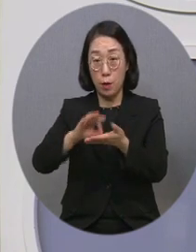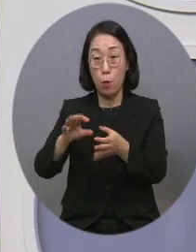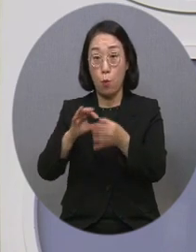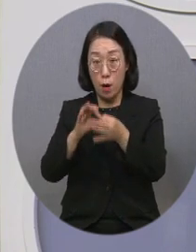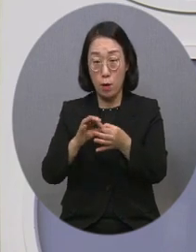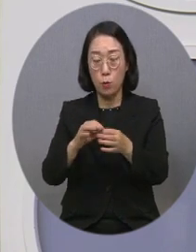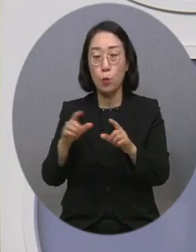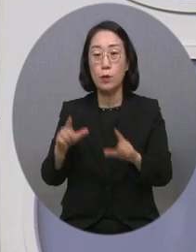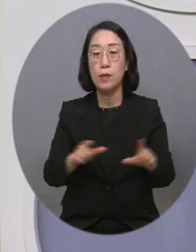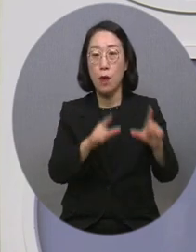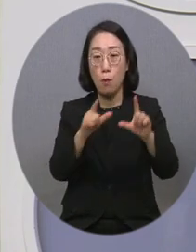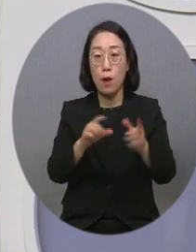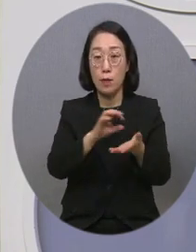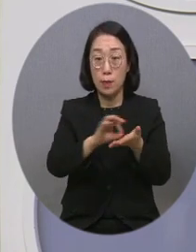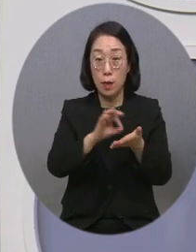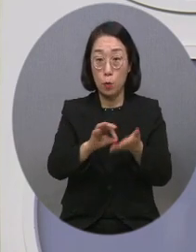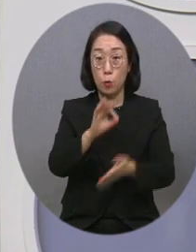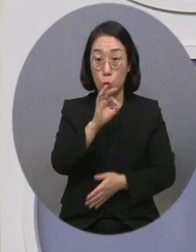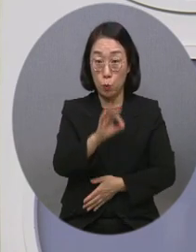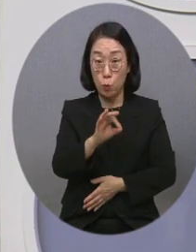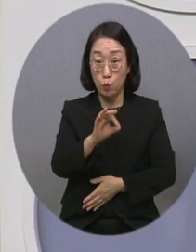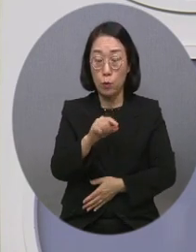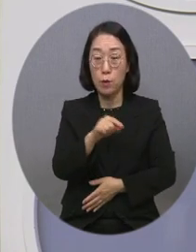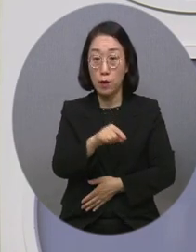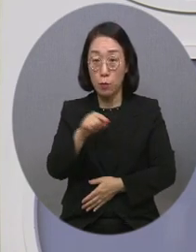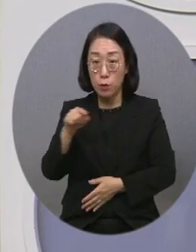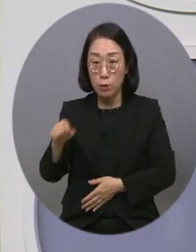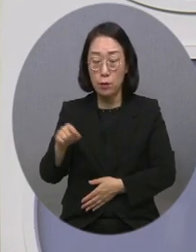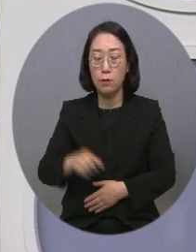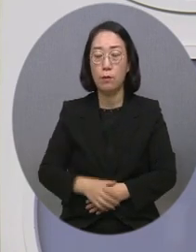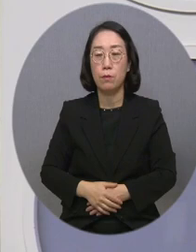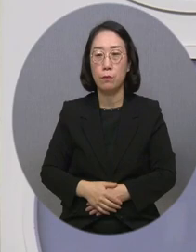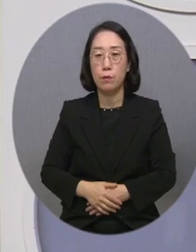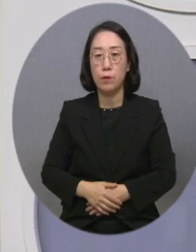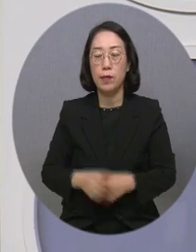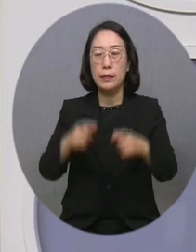같은 경우에는 대부분이 저희가